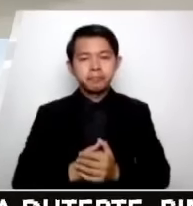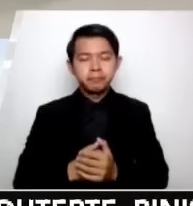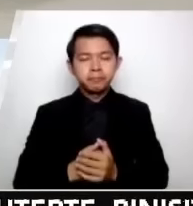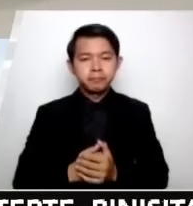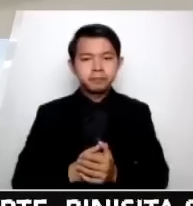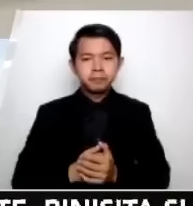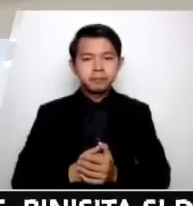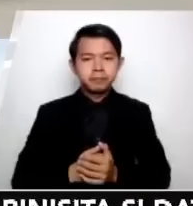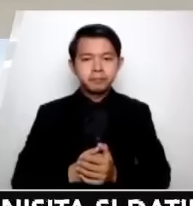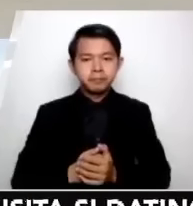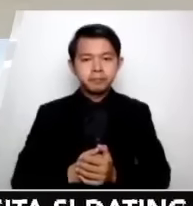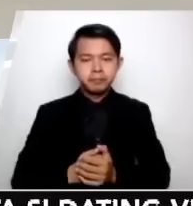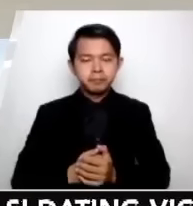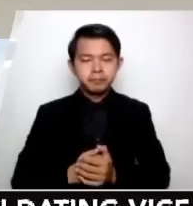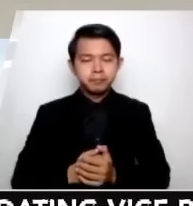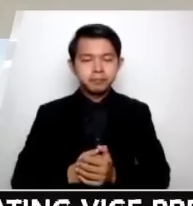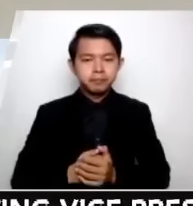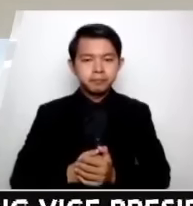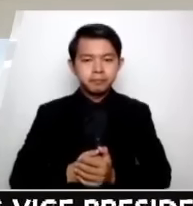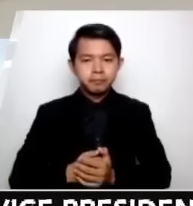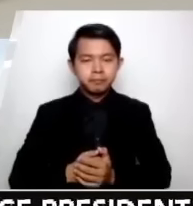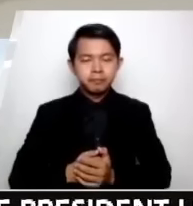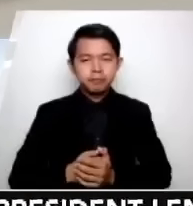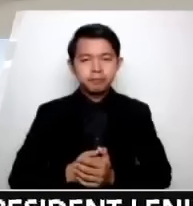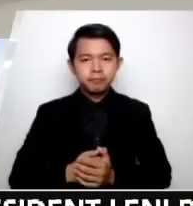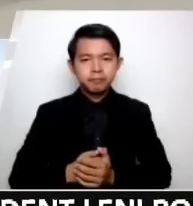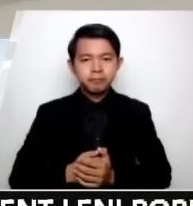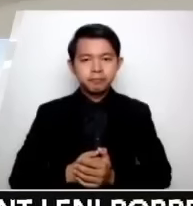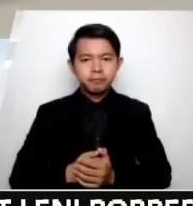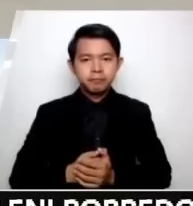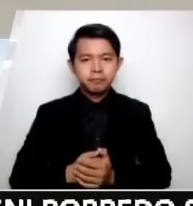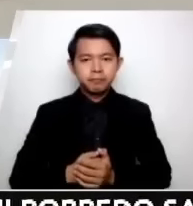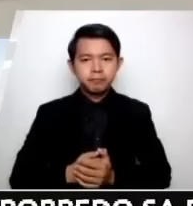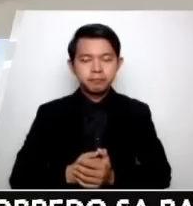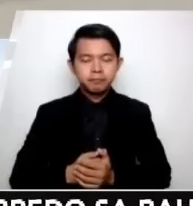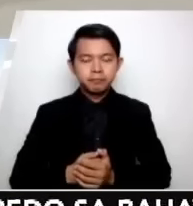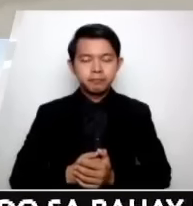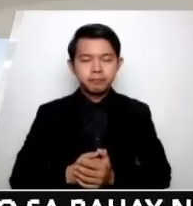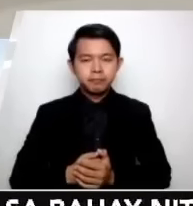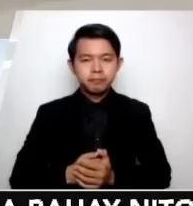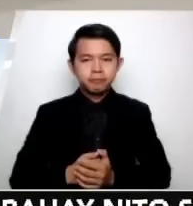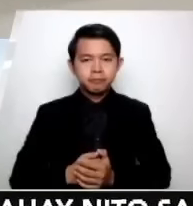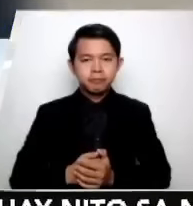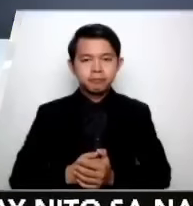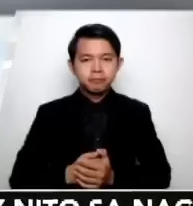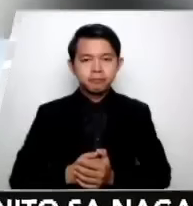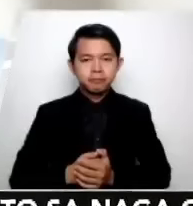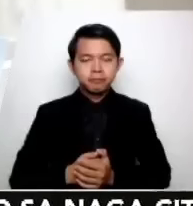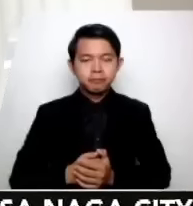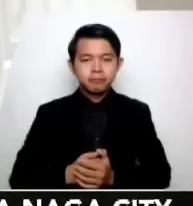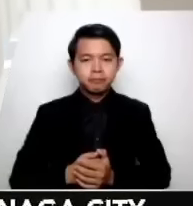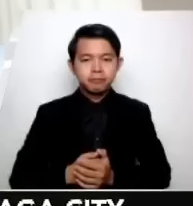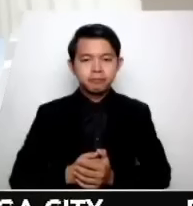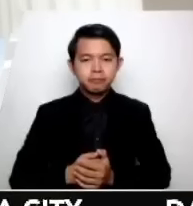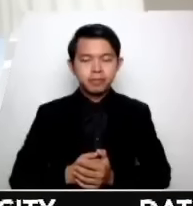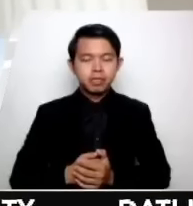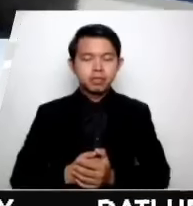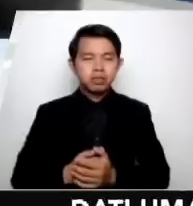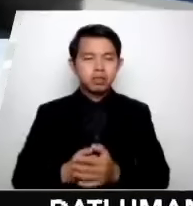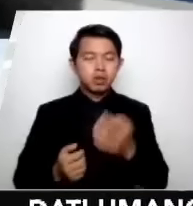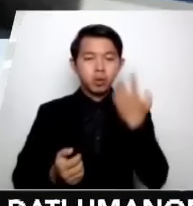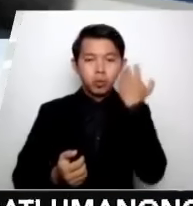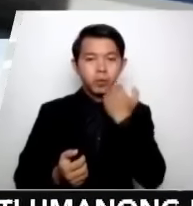mag-i-issue, ima-marathon ng court yun na itidirect nila yung prosecution to present their evidence. Bago nito, nakapagpiyansa